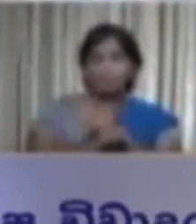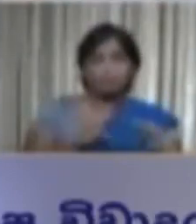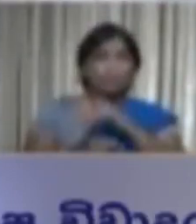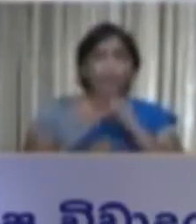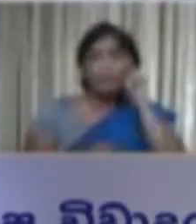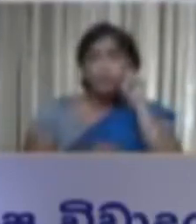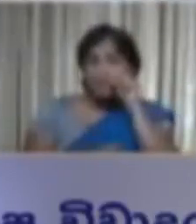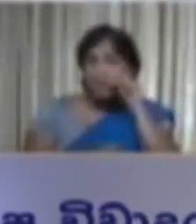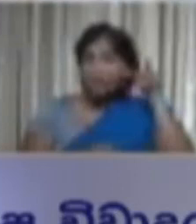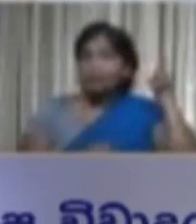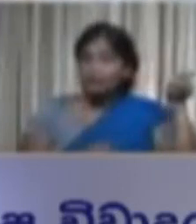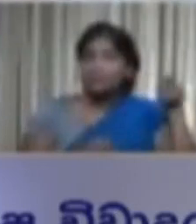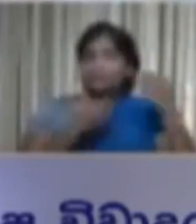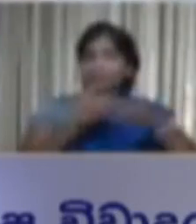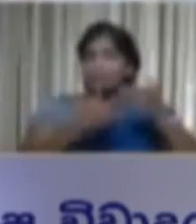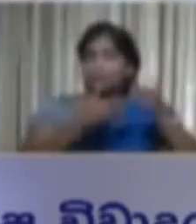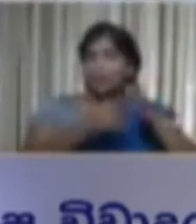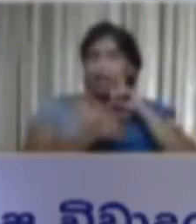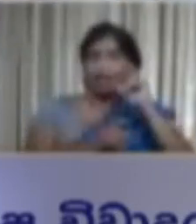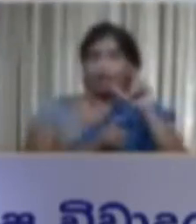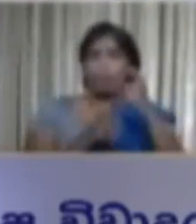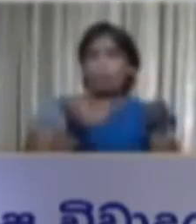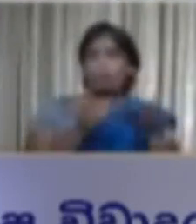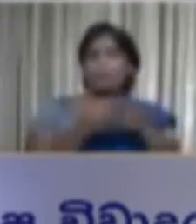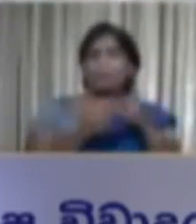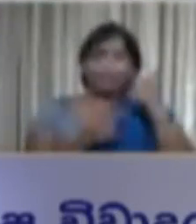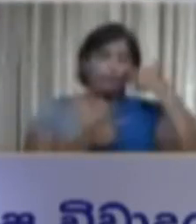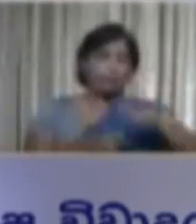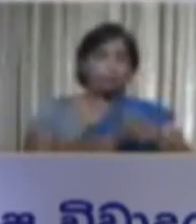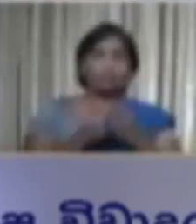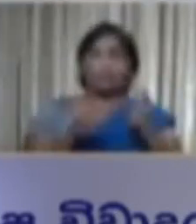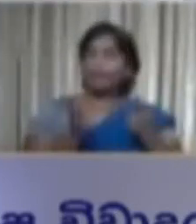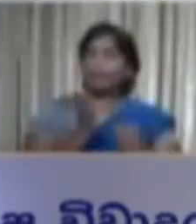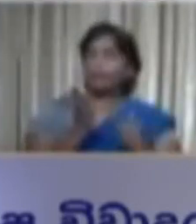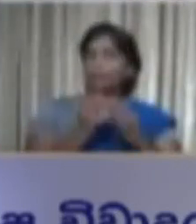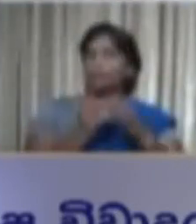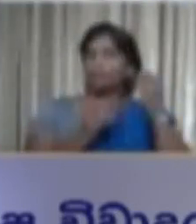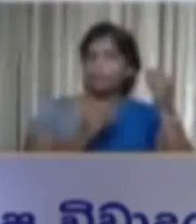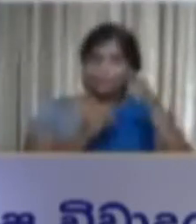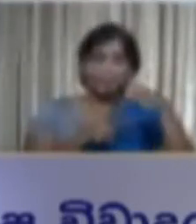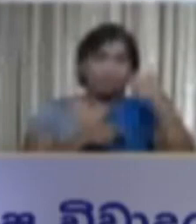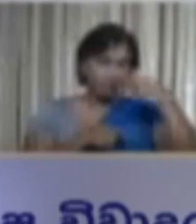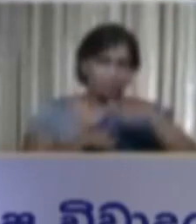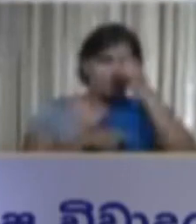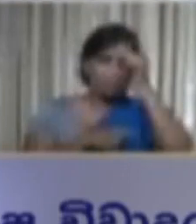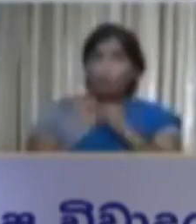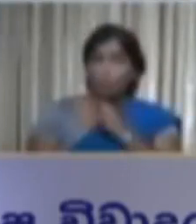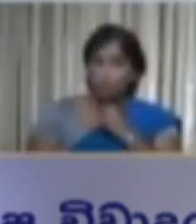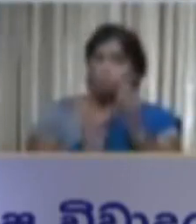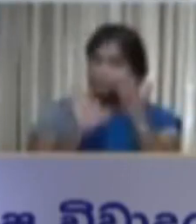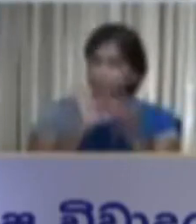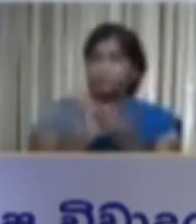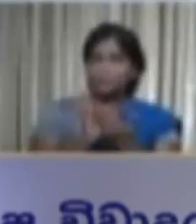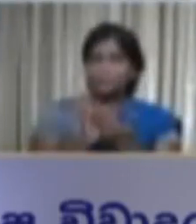නයිජීරියාවේ ඉන්න ඉනිකිරිම් ශේෂ්ඨේන කම්පැනියකට තෙල් සපයන මේ ටෙන්ඩරේ ලබා දුන්නා. මේ කනිස් තෙල් සංස්ථාවෙන් ඒ වෙලාවේදී